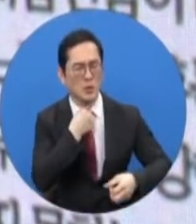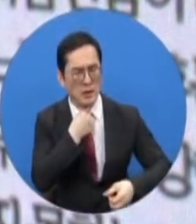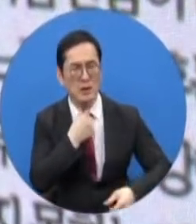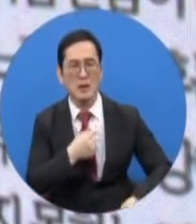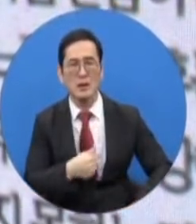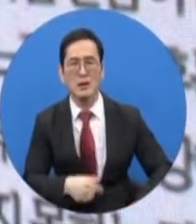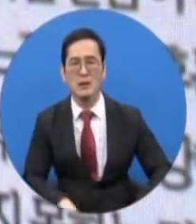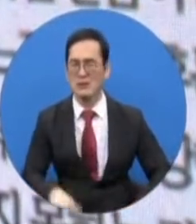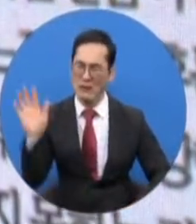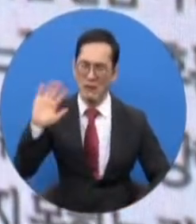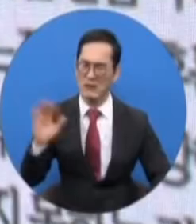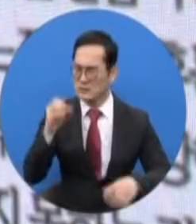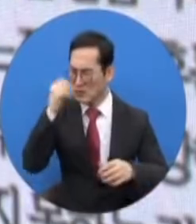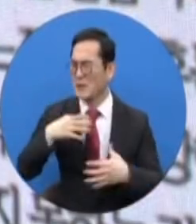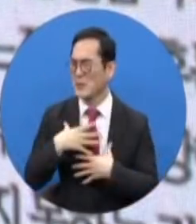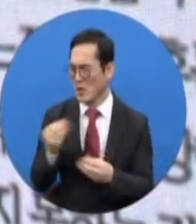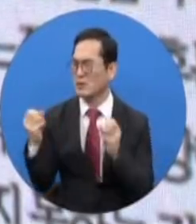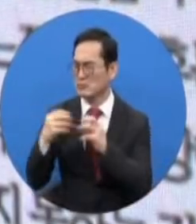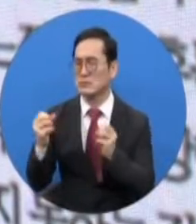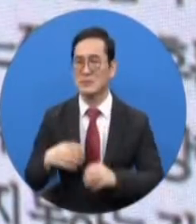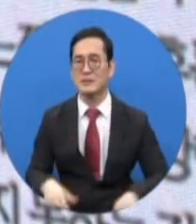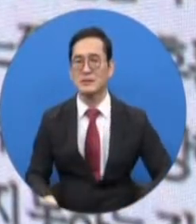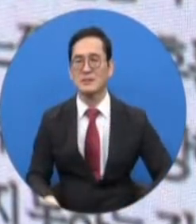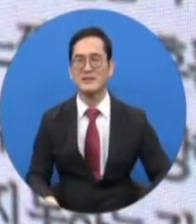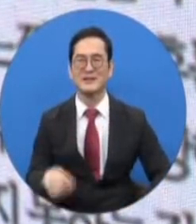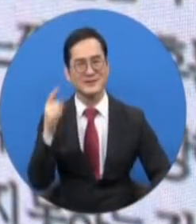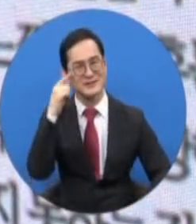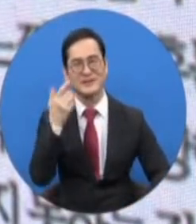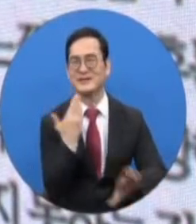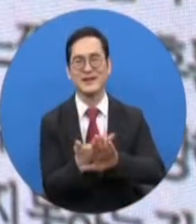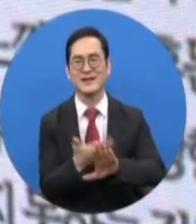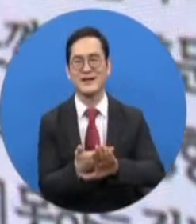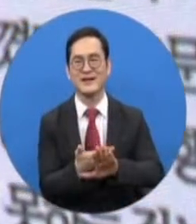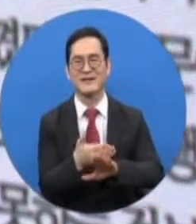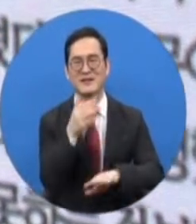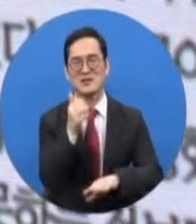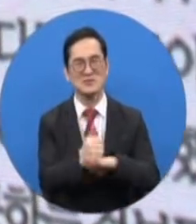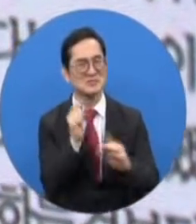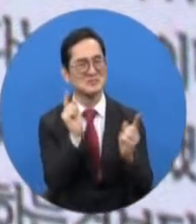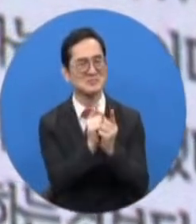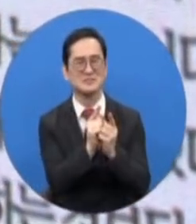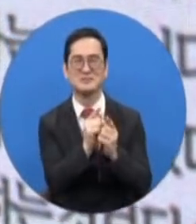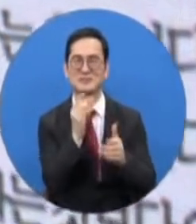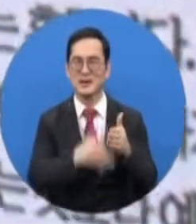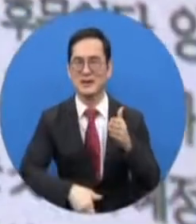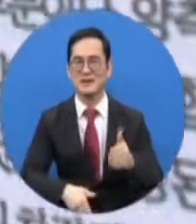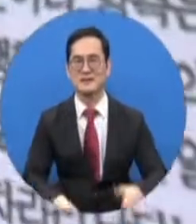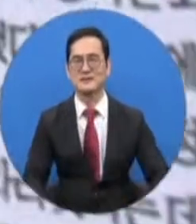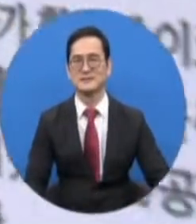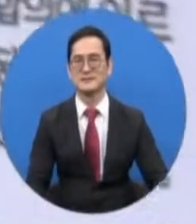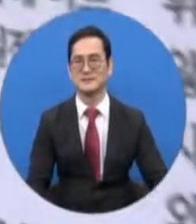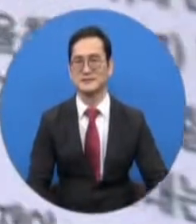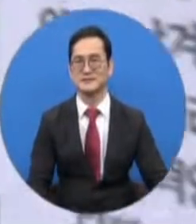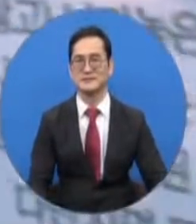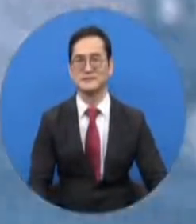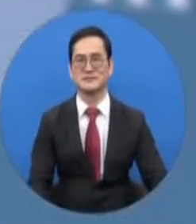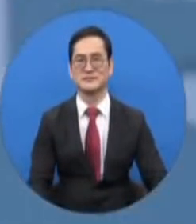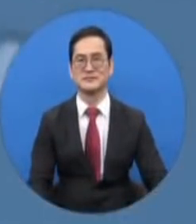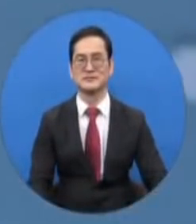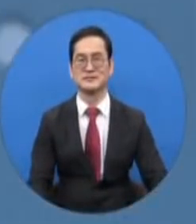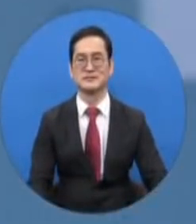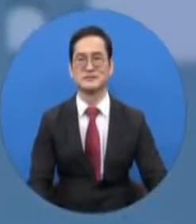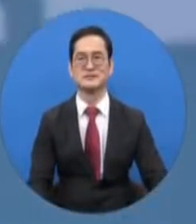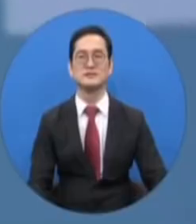미묘한 회동과 회담의 차이에 대해서 이야기 나눠보겠습니다. 자, 이번엔 세 번째 키워드를 공개하겠습니다. 세 번째 키워드는